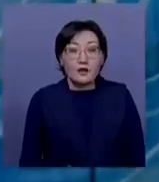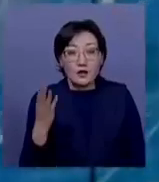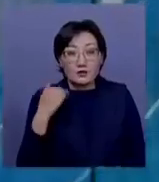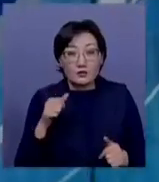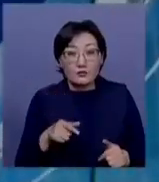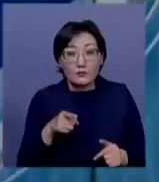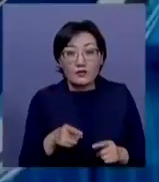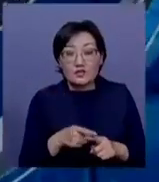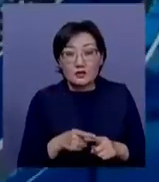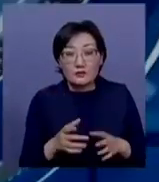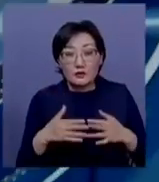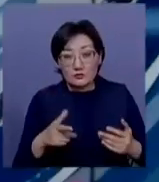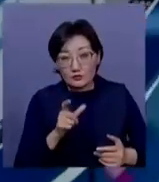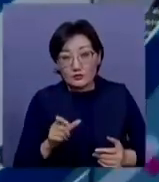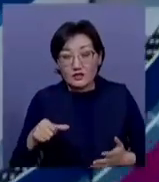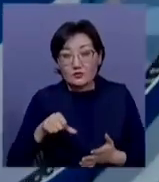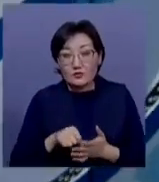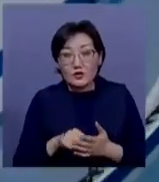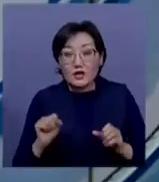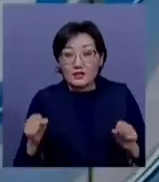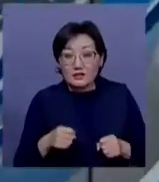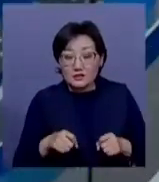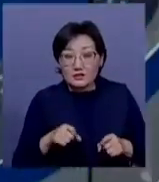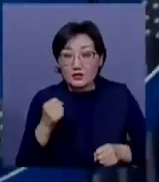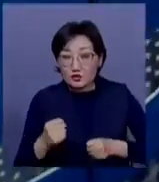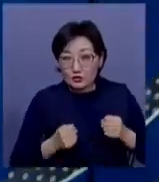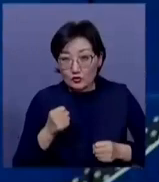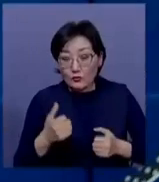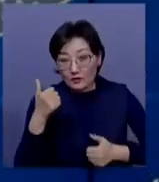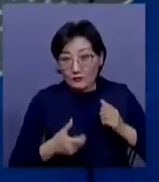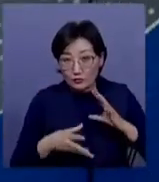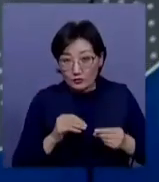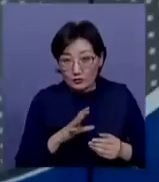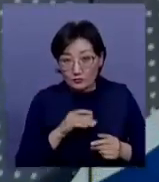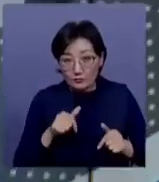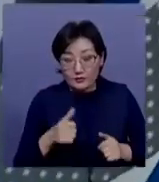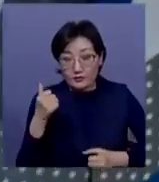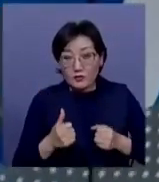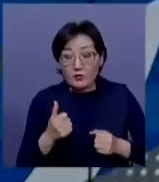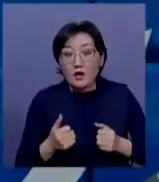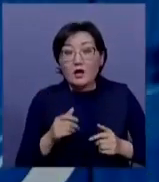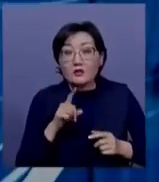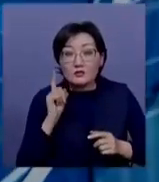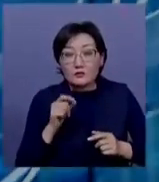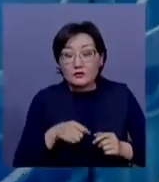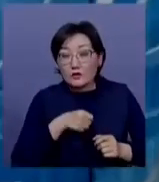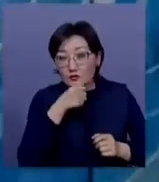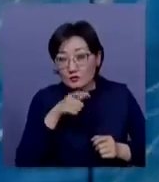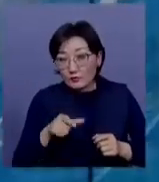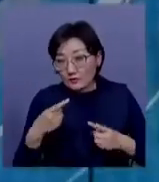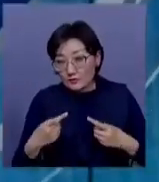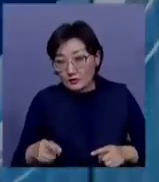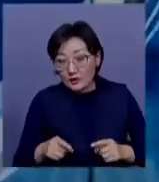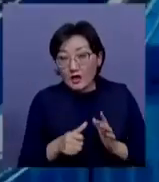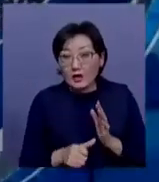Алматыда 1500-нан астам тұрғын қатысқан қысқы жүгіру марафоны қорытындыланды. Биылғы марафонда жасөспірімдер мен ересектерден бөлек